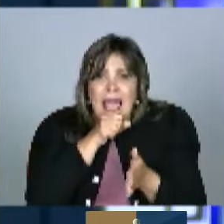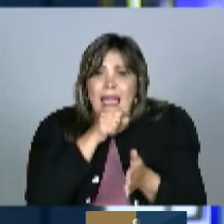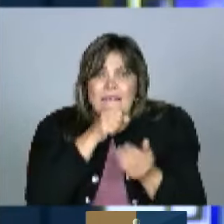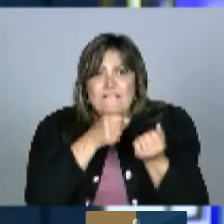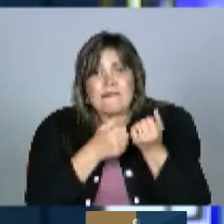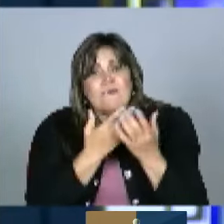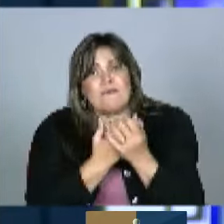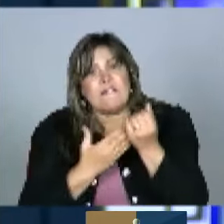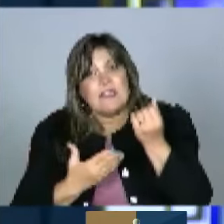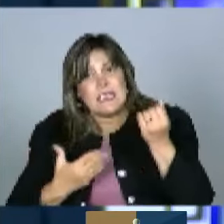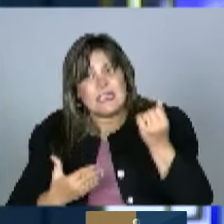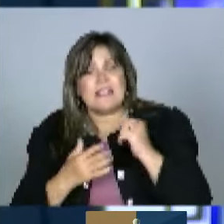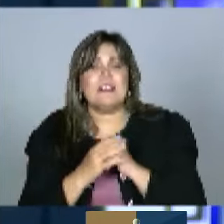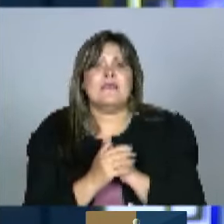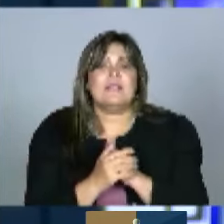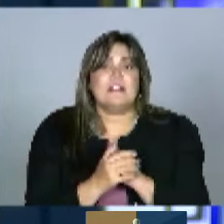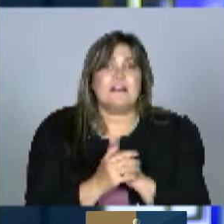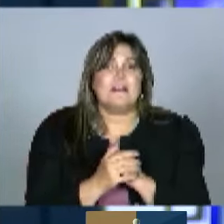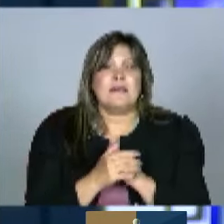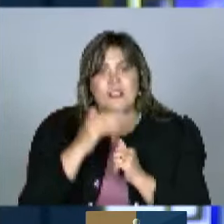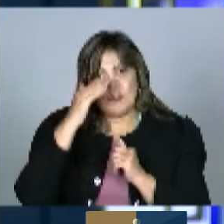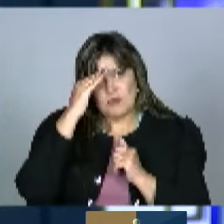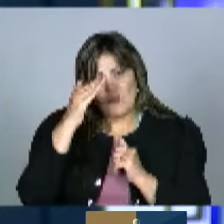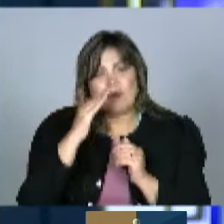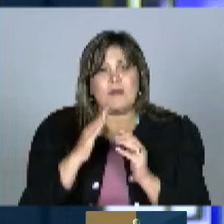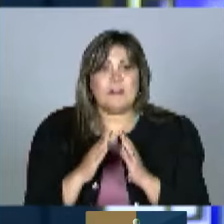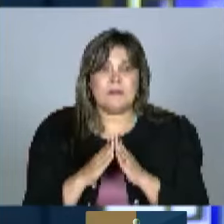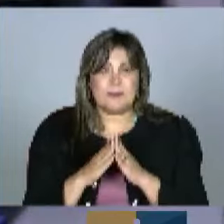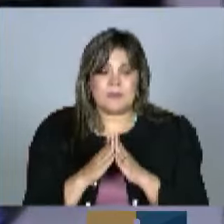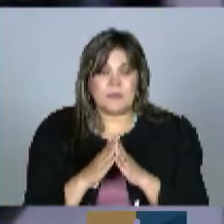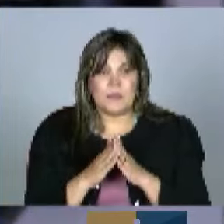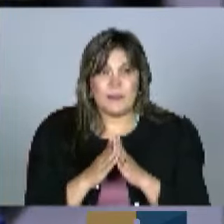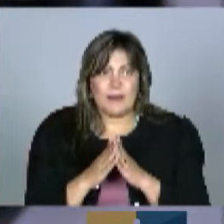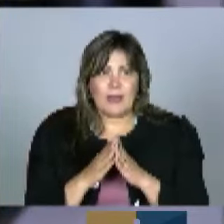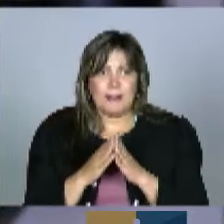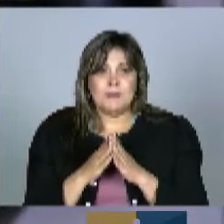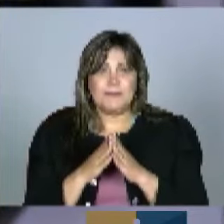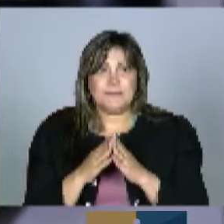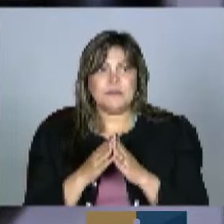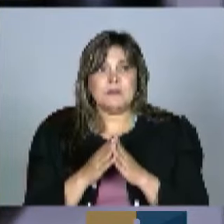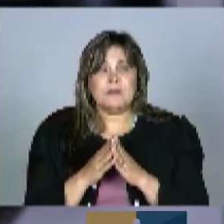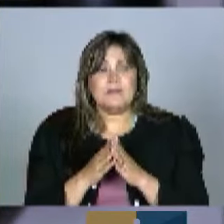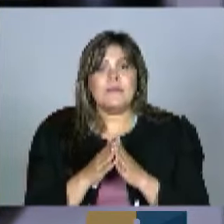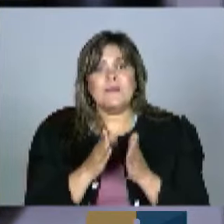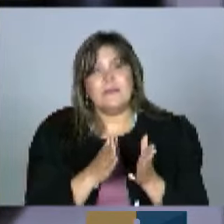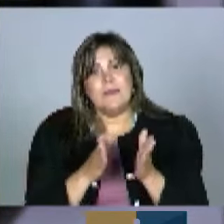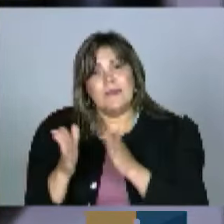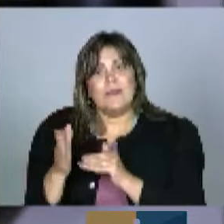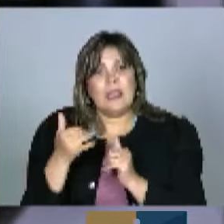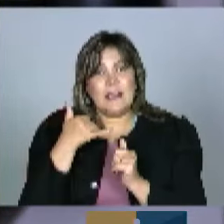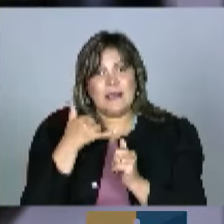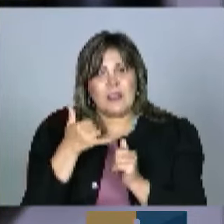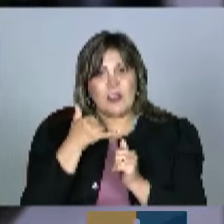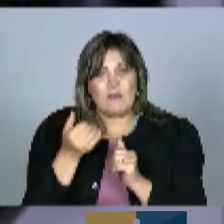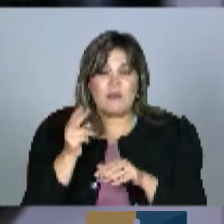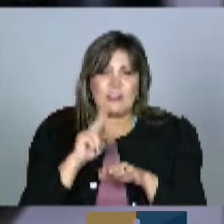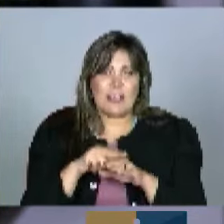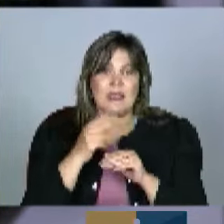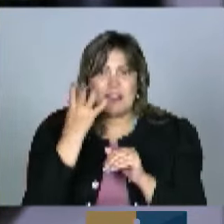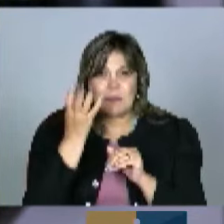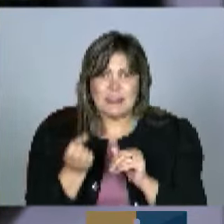يعني اخر الحفيد اه ماشي شكرا يا شكرا شكرا شكرا الاستاذه ناديه مساء الخير يا فندم مساء